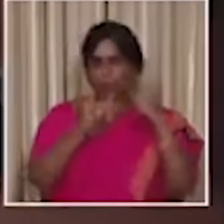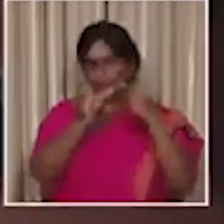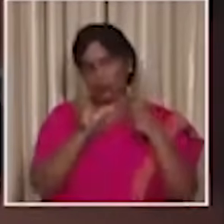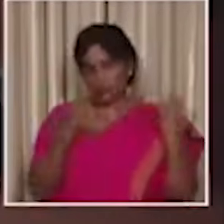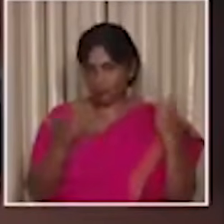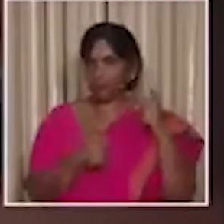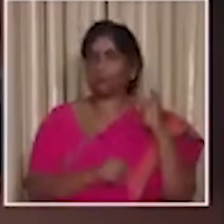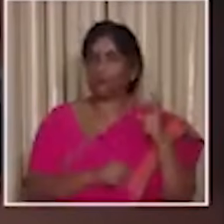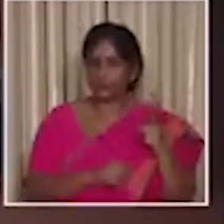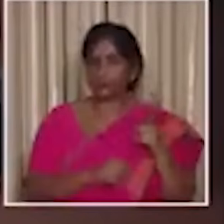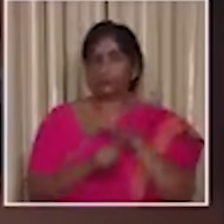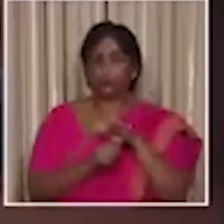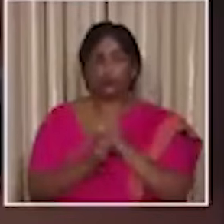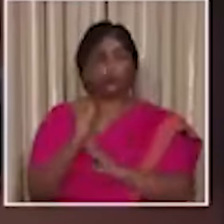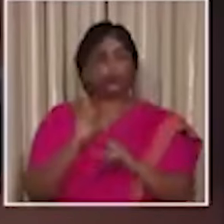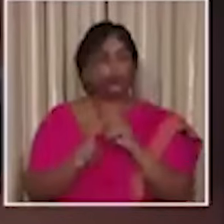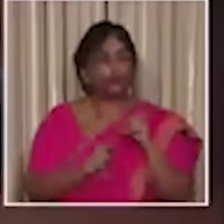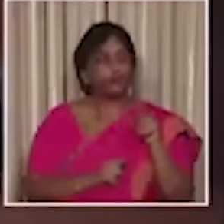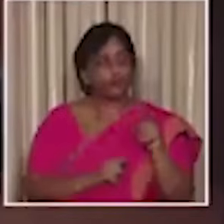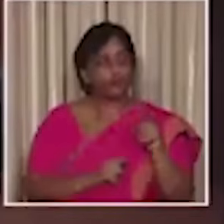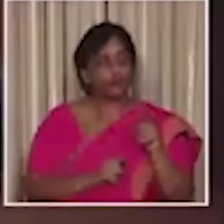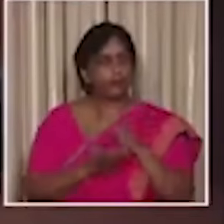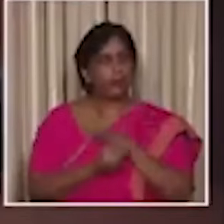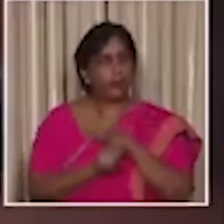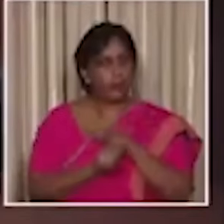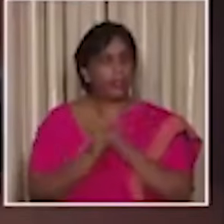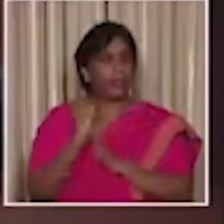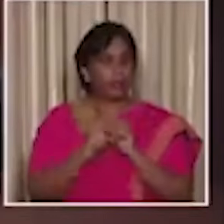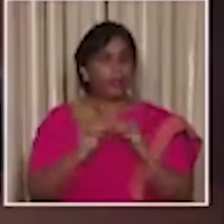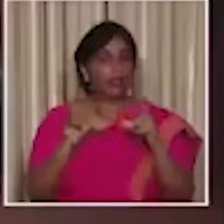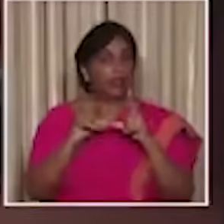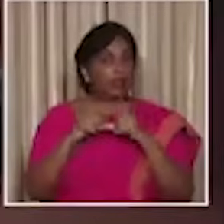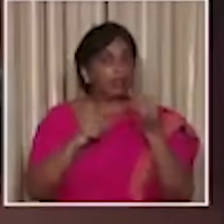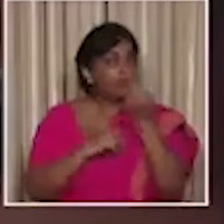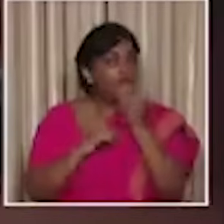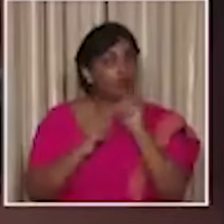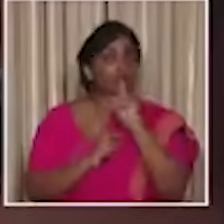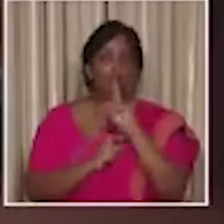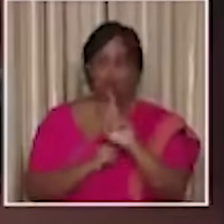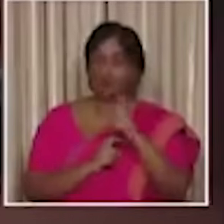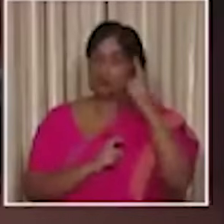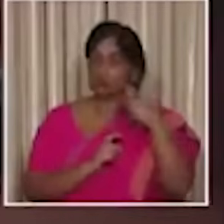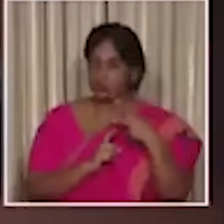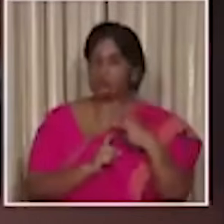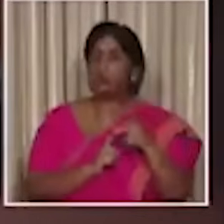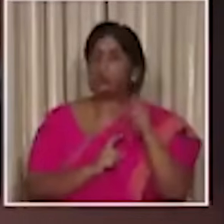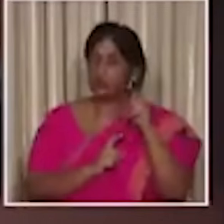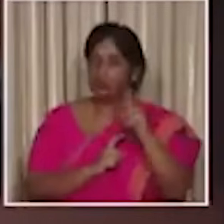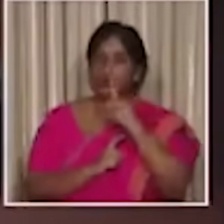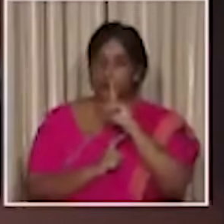Eka parisara mati tuma. Parisara mati semua ini sehingga balap patrul laba dunia karya kian nona. Dewi ni ketemu apa kena, butuh makin